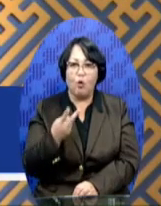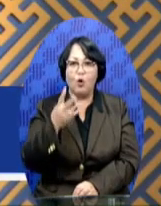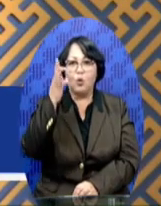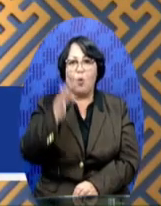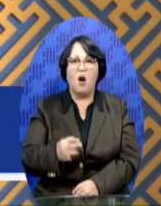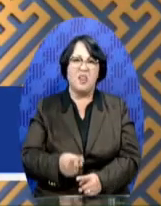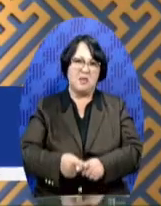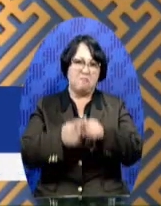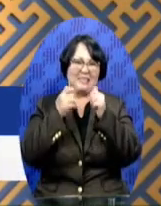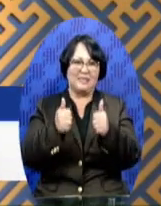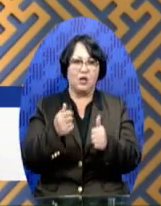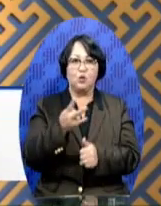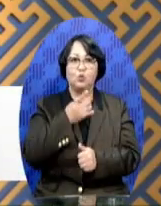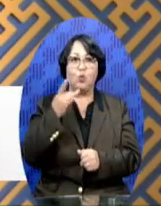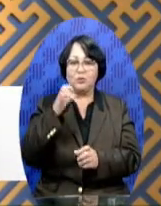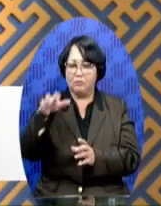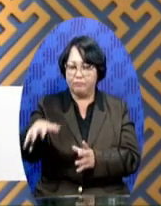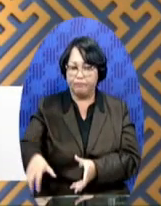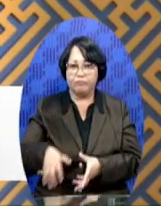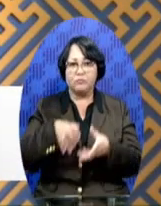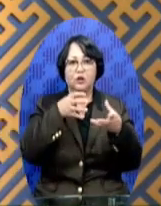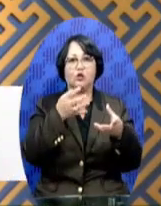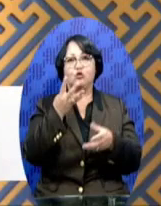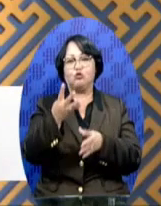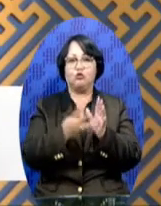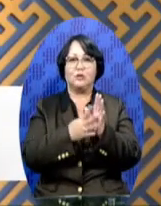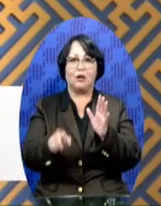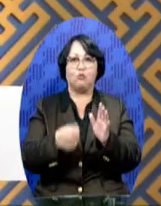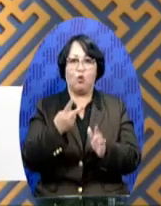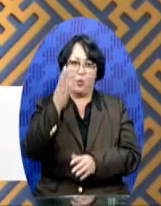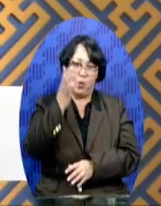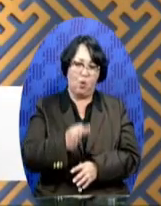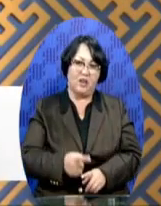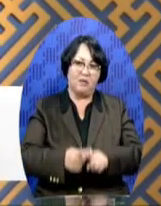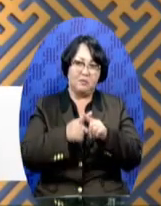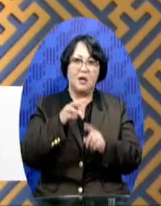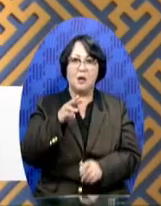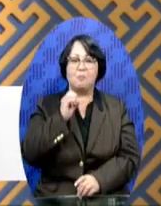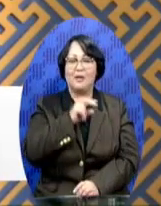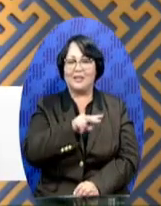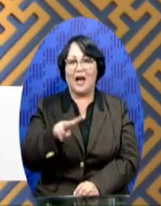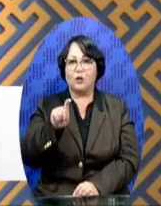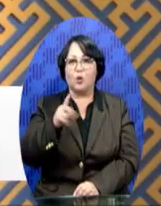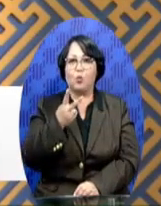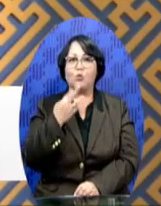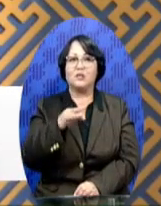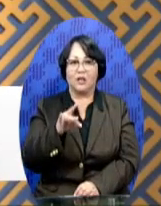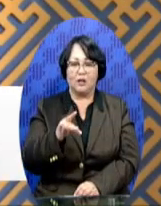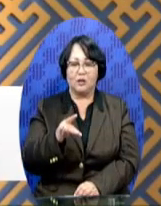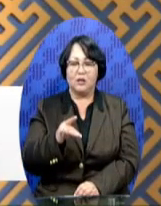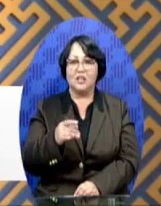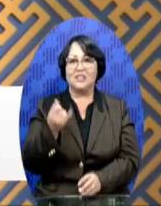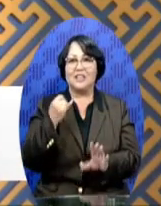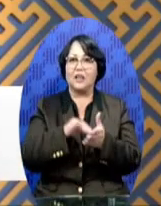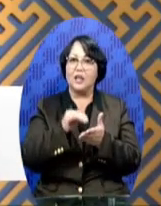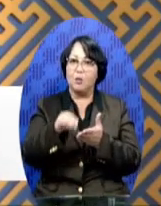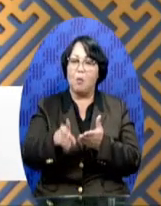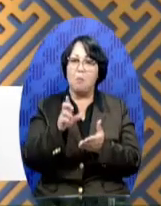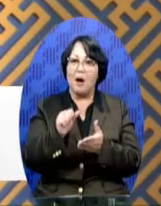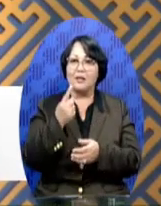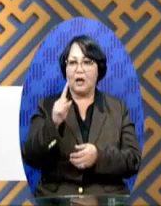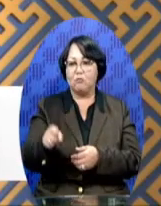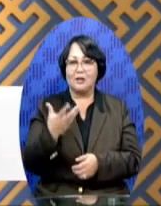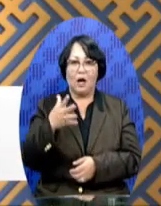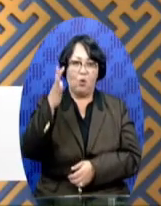дотор нүүрсний олборлолт 1.2 их найт төгрөгийг 49.2%, металлын хөдөр олборлолт 60 тэрбум төгрөг буюу 1.5%